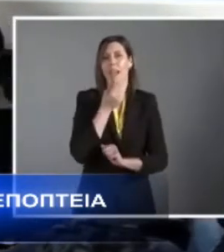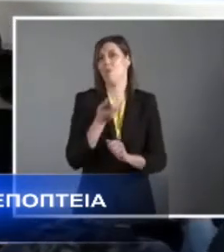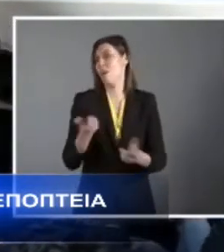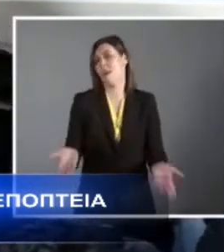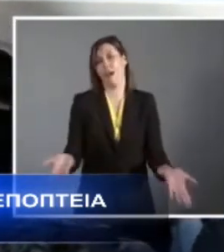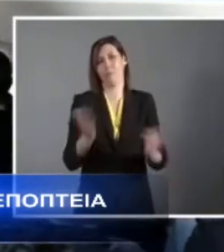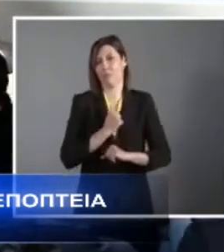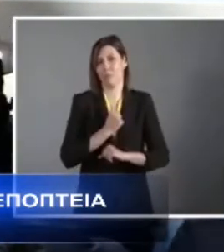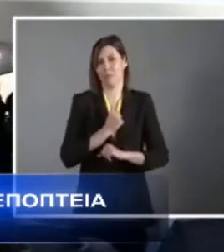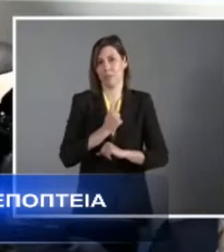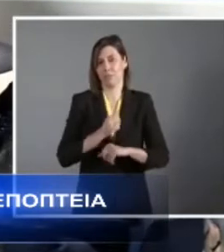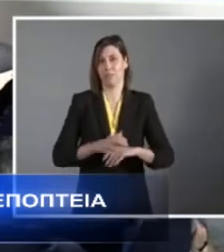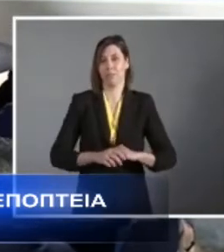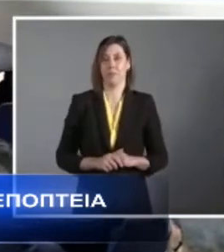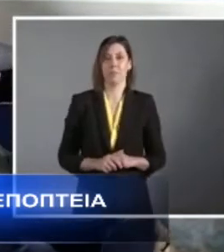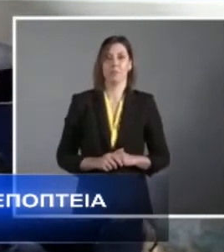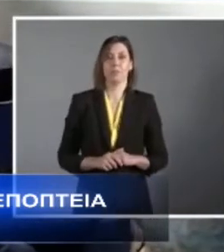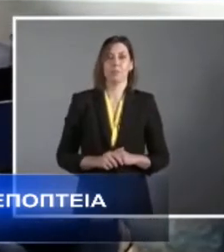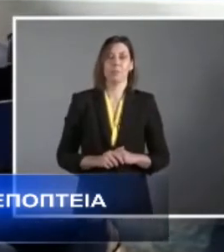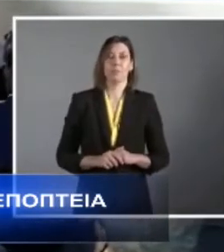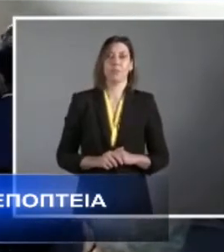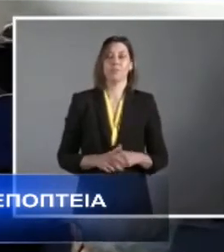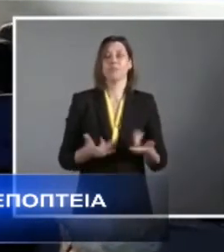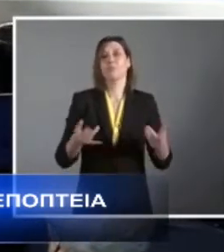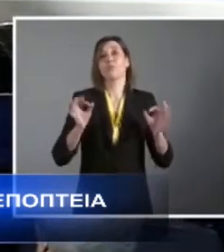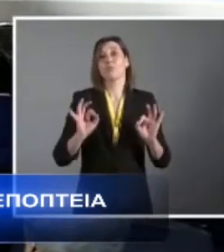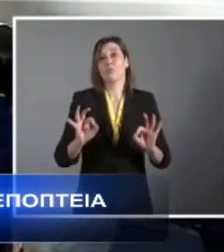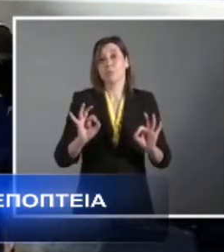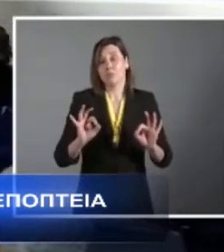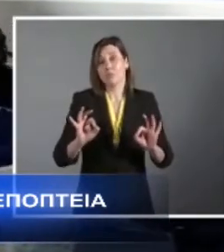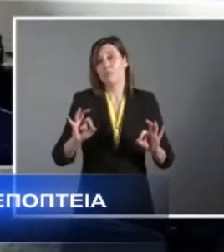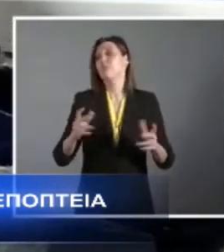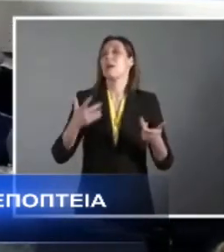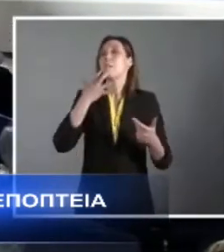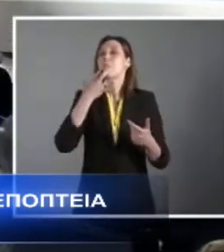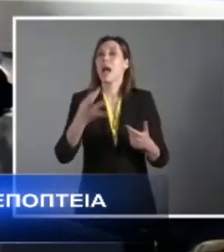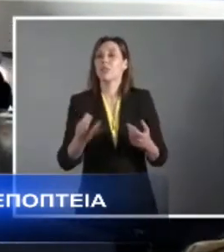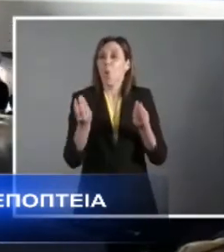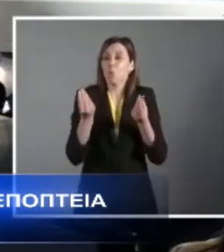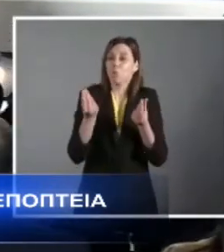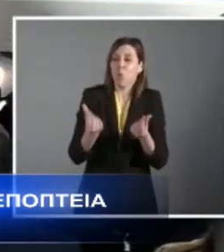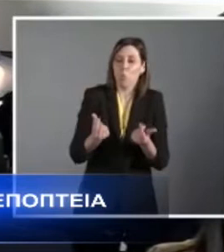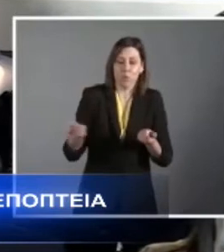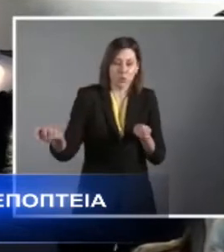Όπως αυτονόητοι, δεν υπήρξαν και οι χειρισμοί, αλλά και